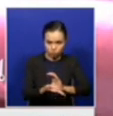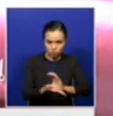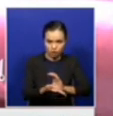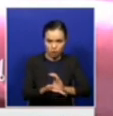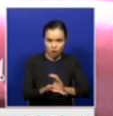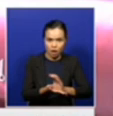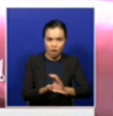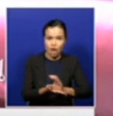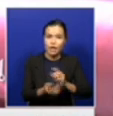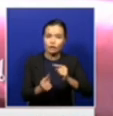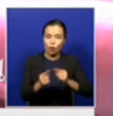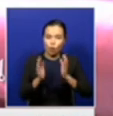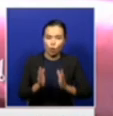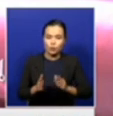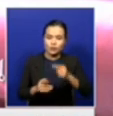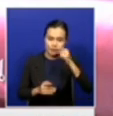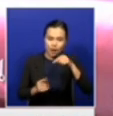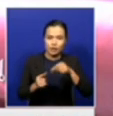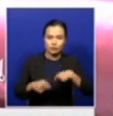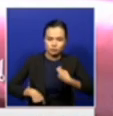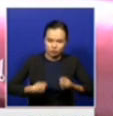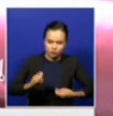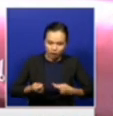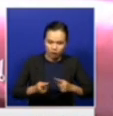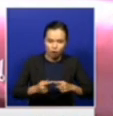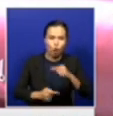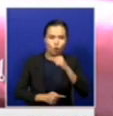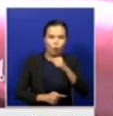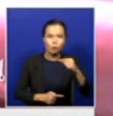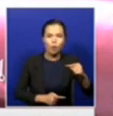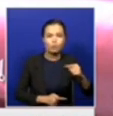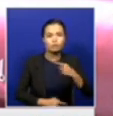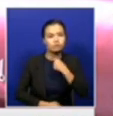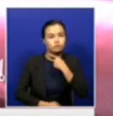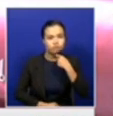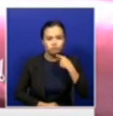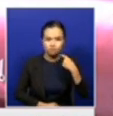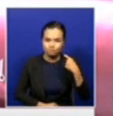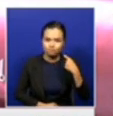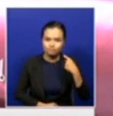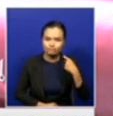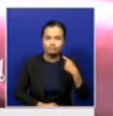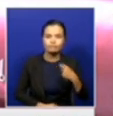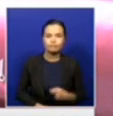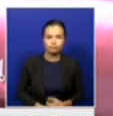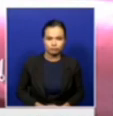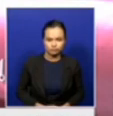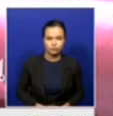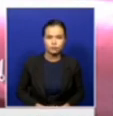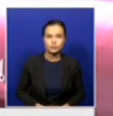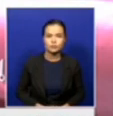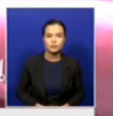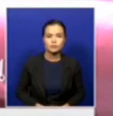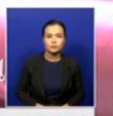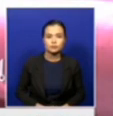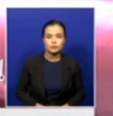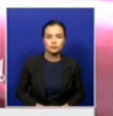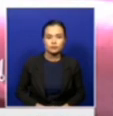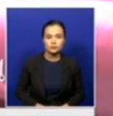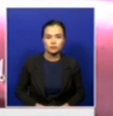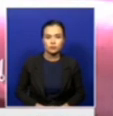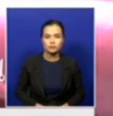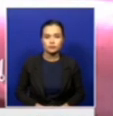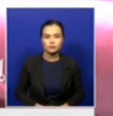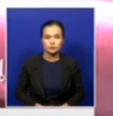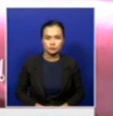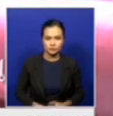ภคภายในติดลบครับดับสนิทอย่างไรก็ตามครับตามรายงาน